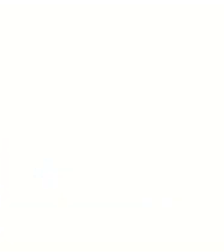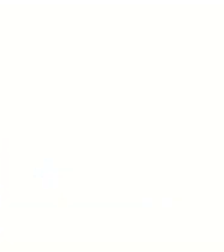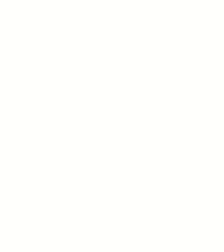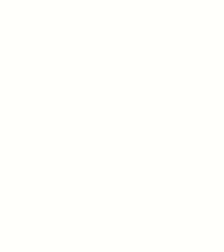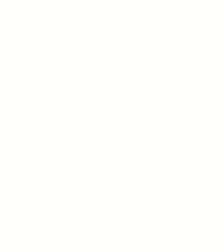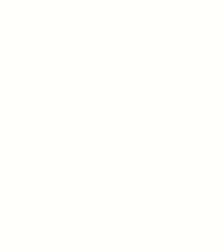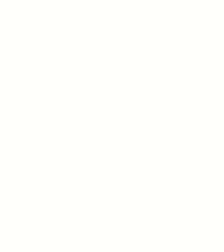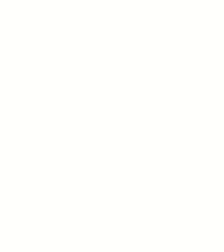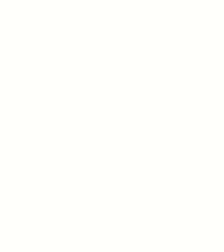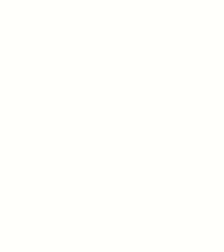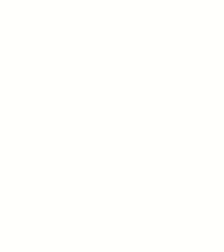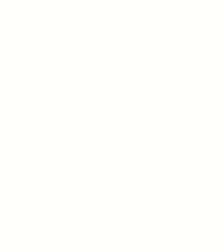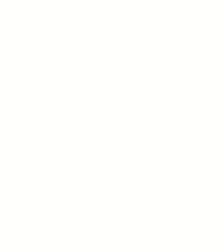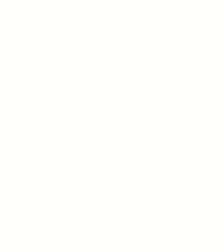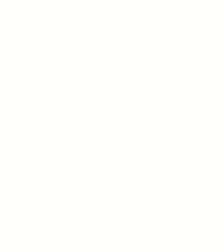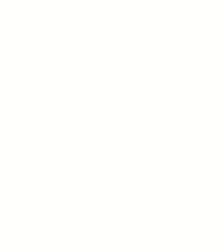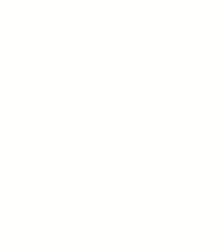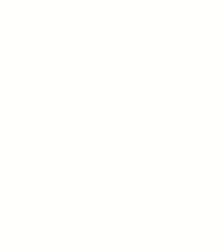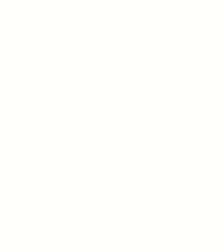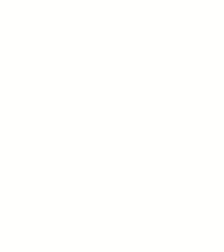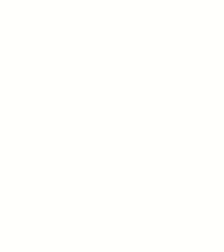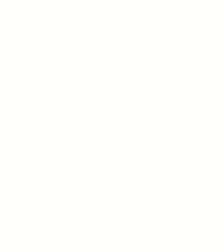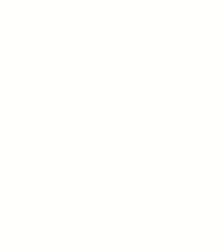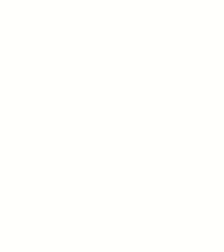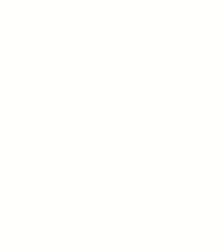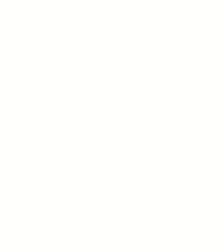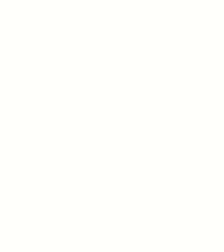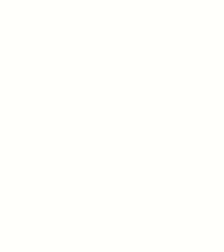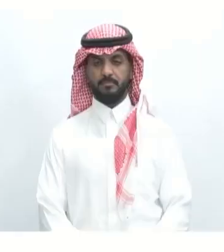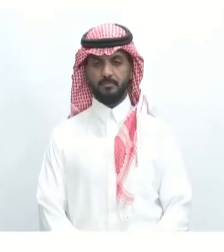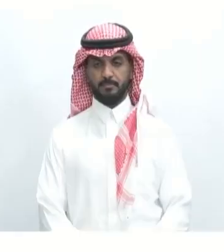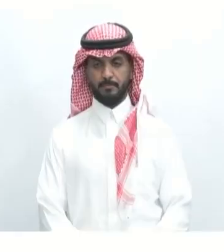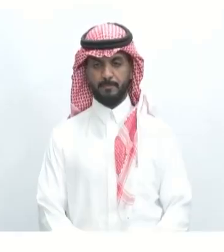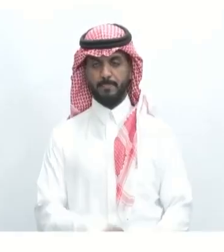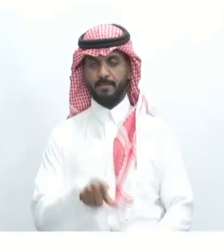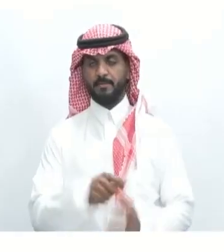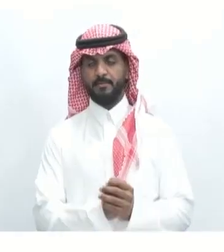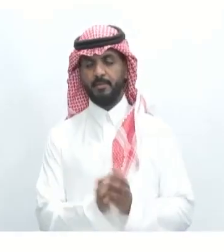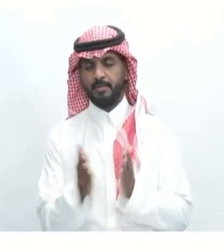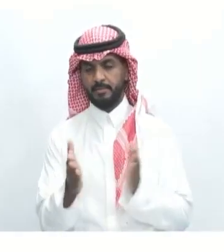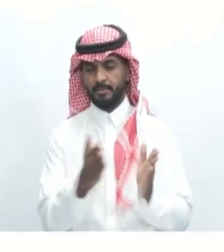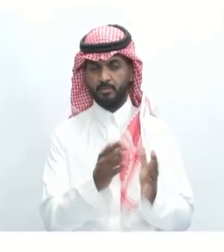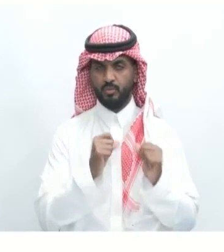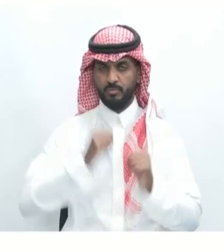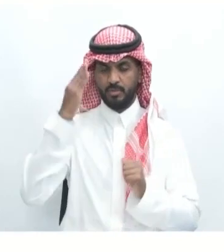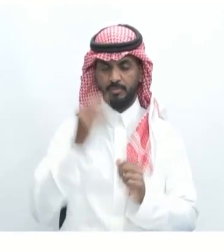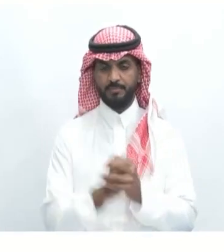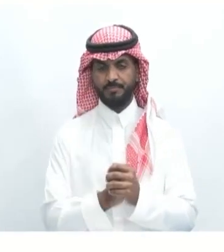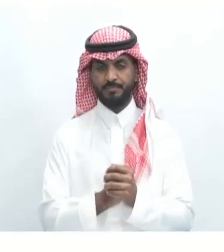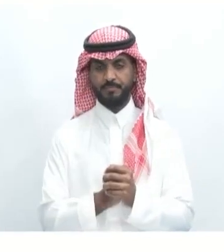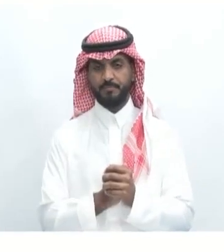احسنتم ممتاز اللتان اجتهد ااء اذا ننتقل طلابي وطالبات